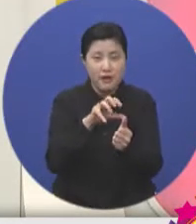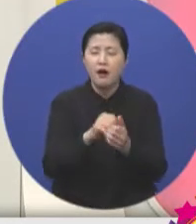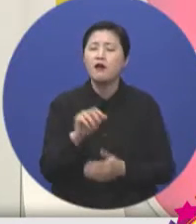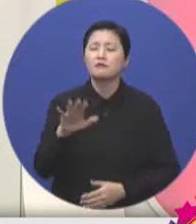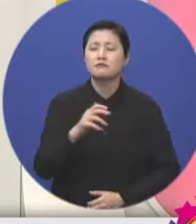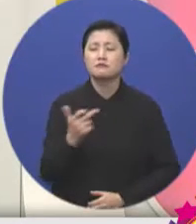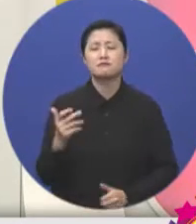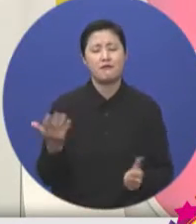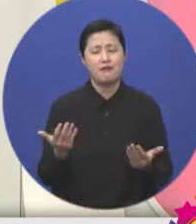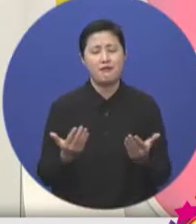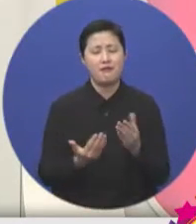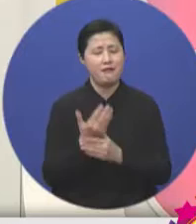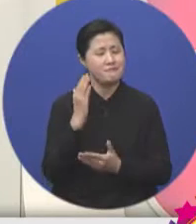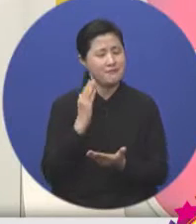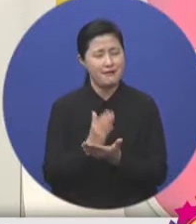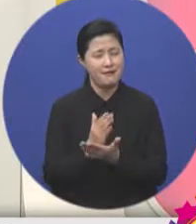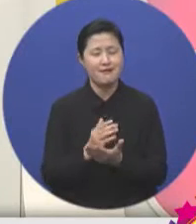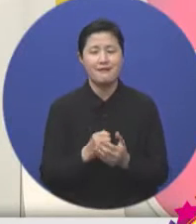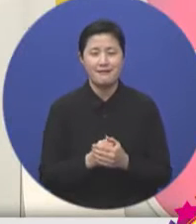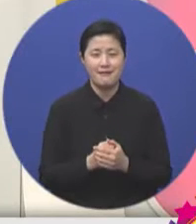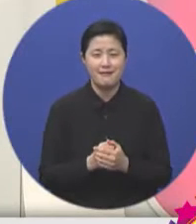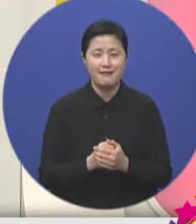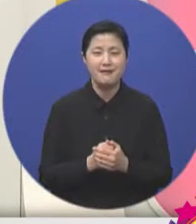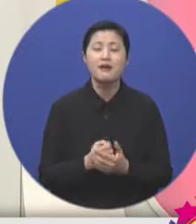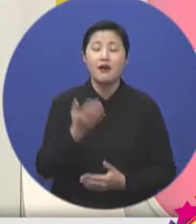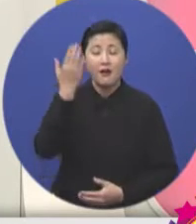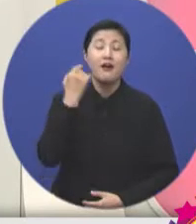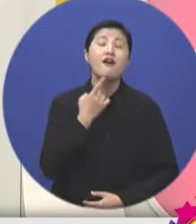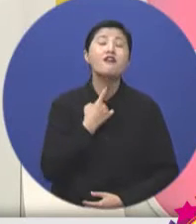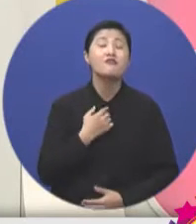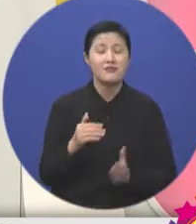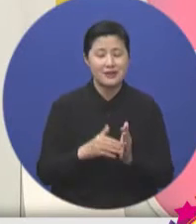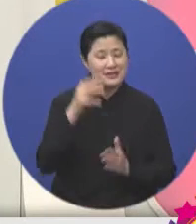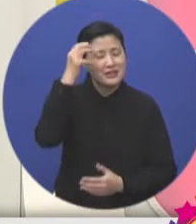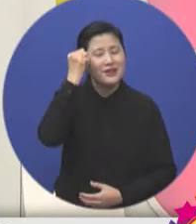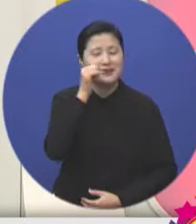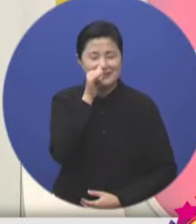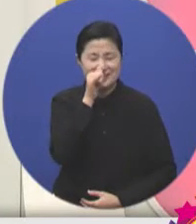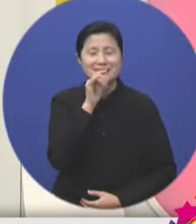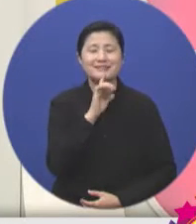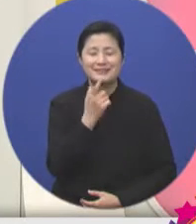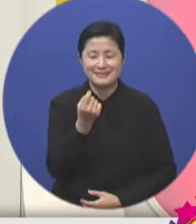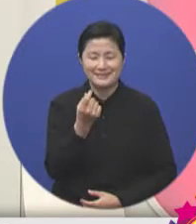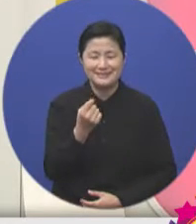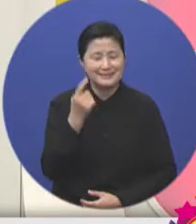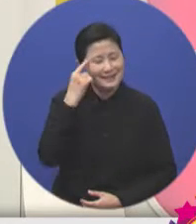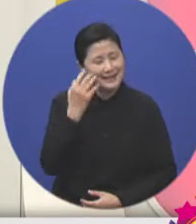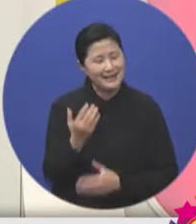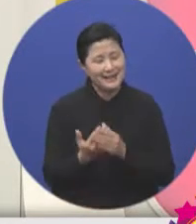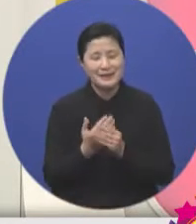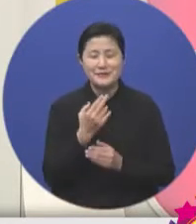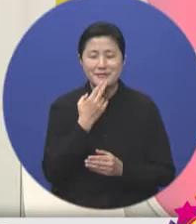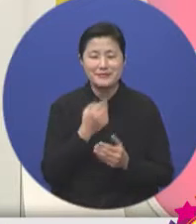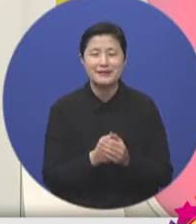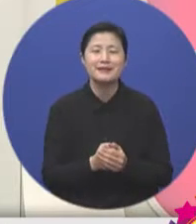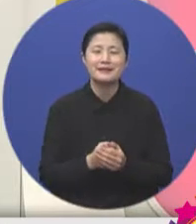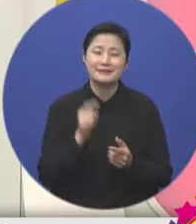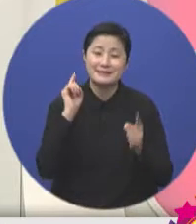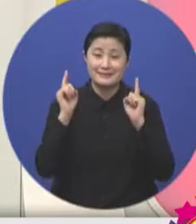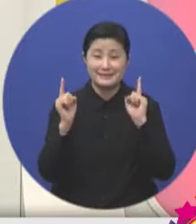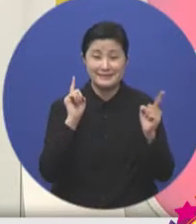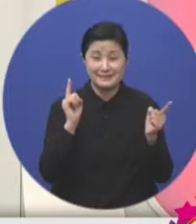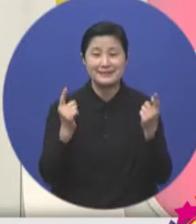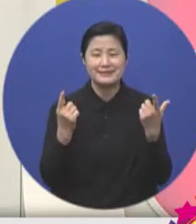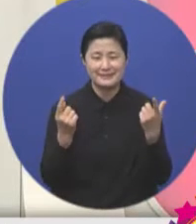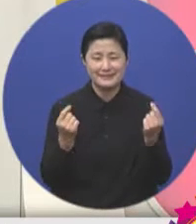큰일 나요. 그래야지. 그러면 그럼 안 되나? 큰일 나요. 그런 거 했어요. 기억은 나 기억을 하는데 그쵸? 생각이 안 났어. 막 장난치면서